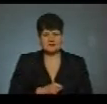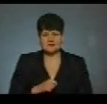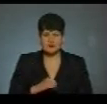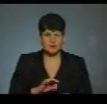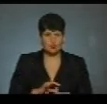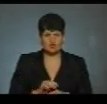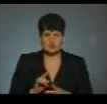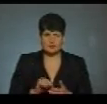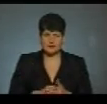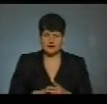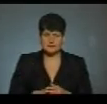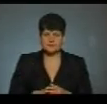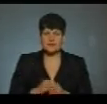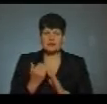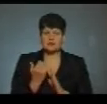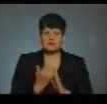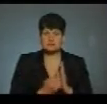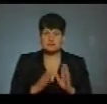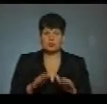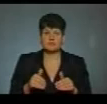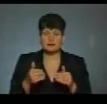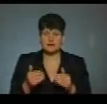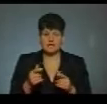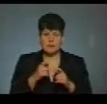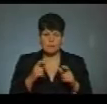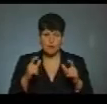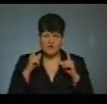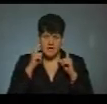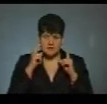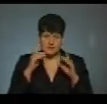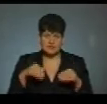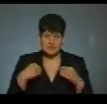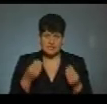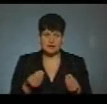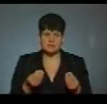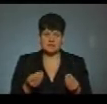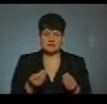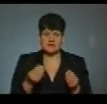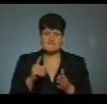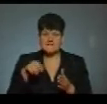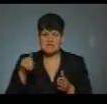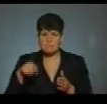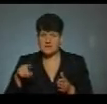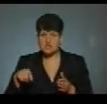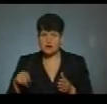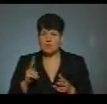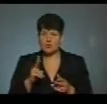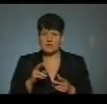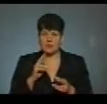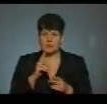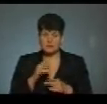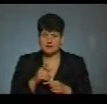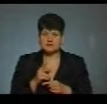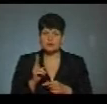наше питання. На тому списку ми видаємо пов'язки марливі, видаємо свіжі і відмічаємо, щоб когось не пропустити,